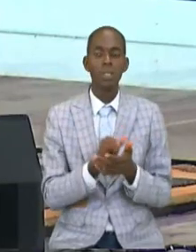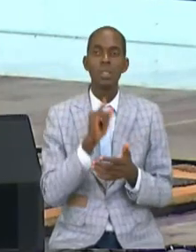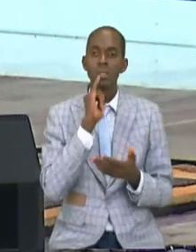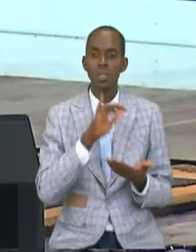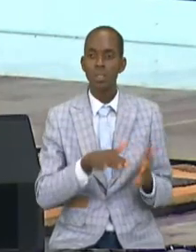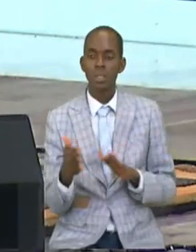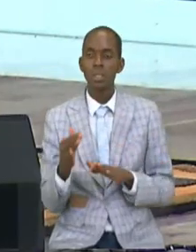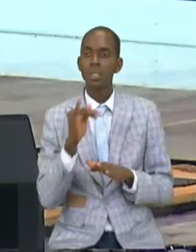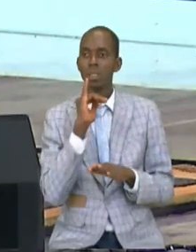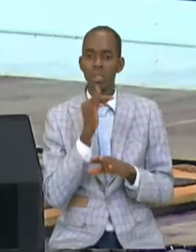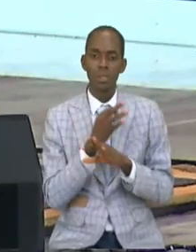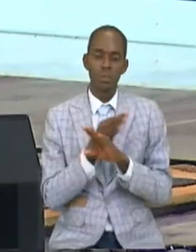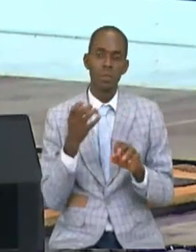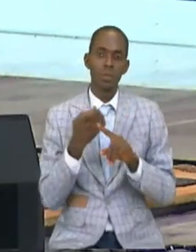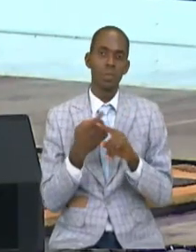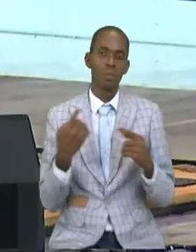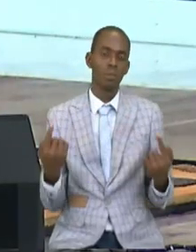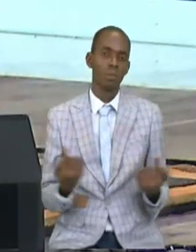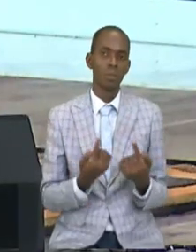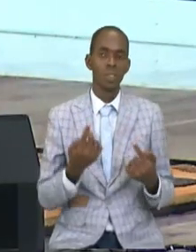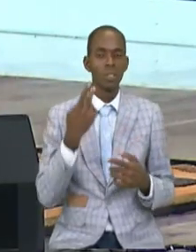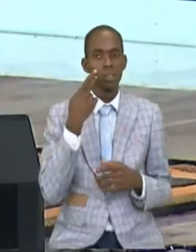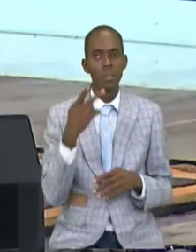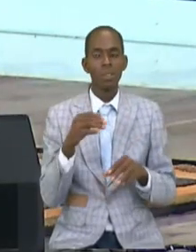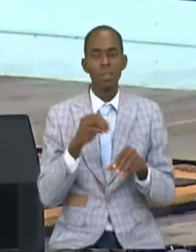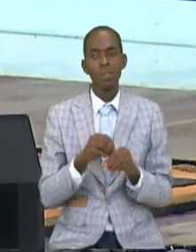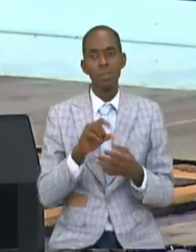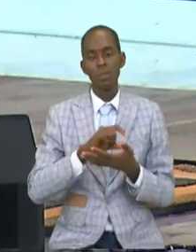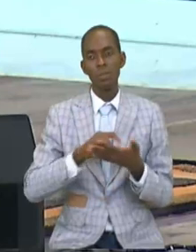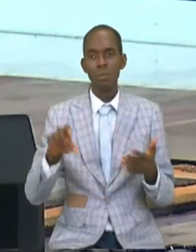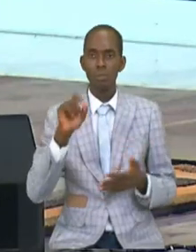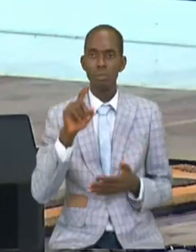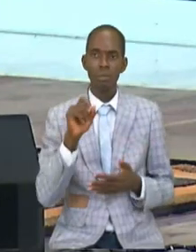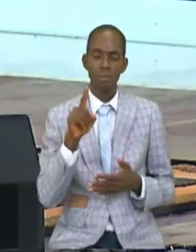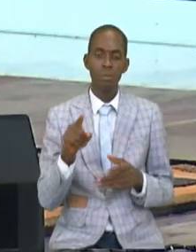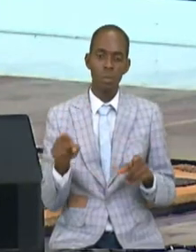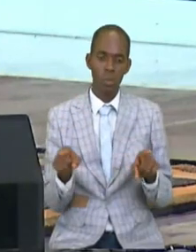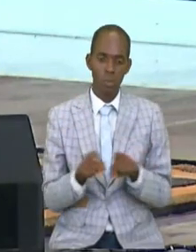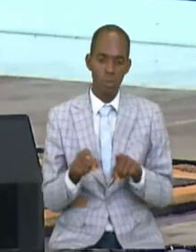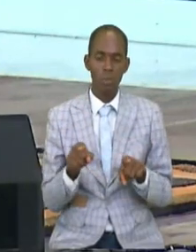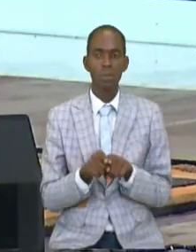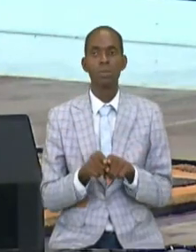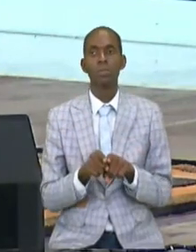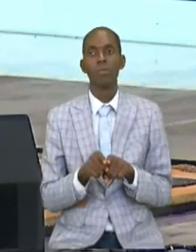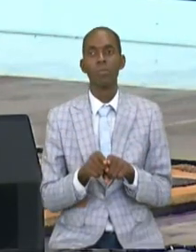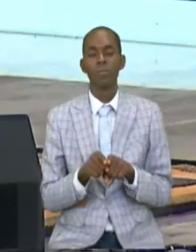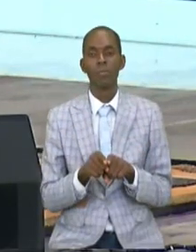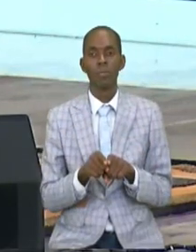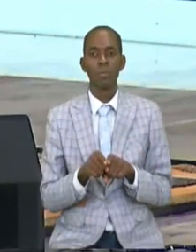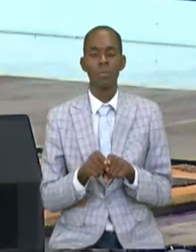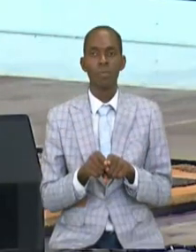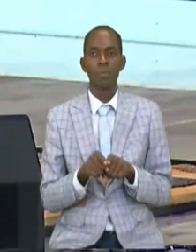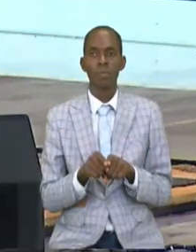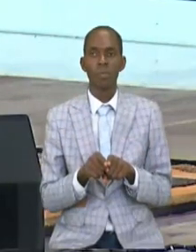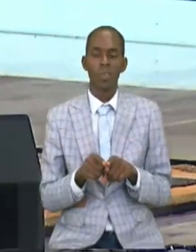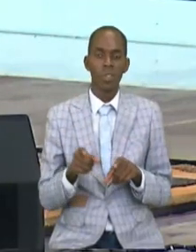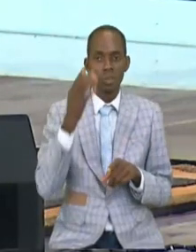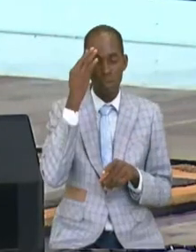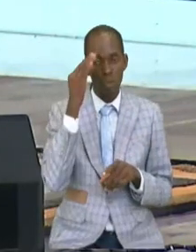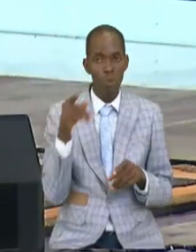est mort est libre du péché. Voyons le verset 11. Ainsi